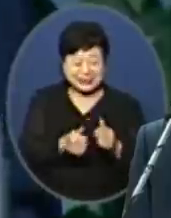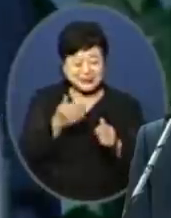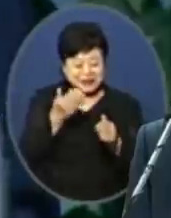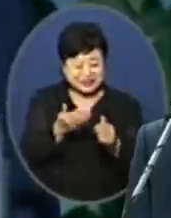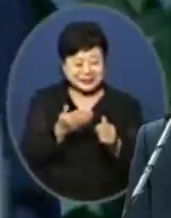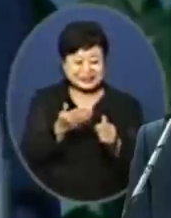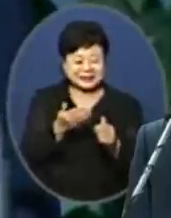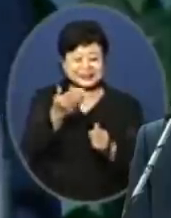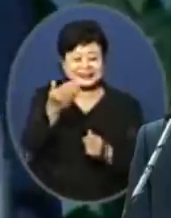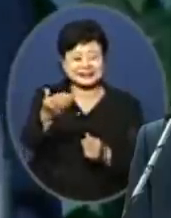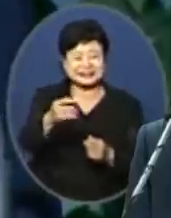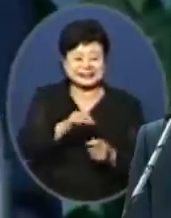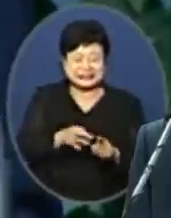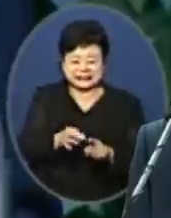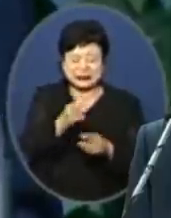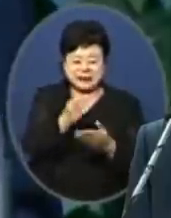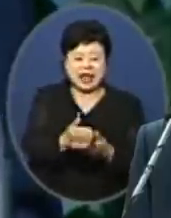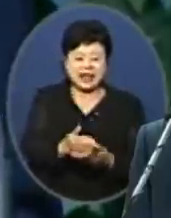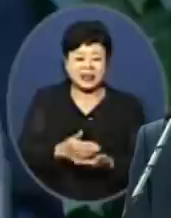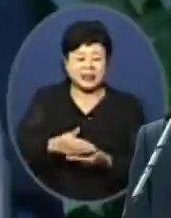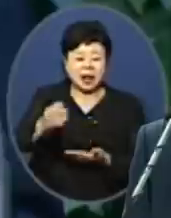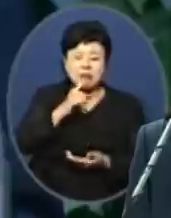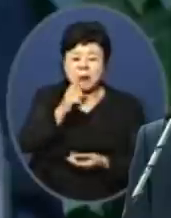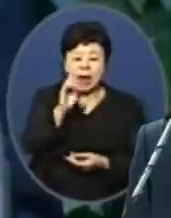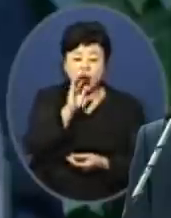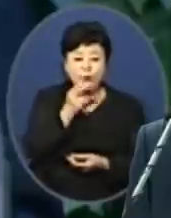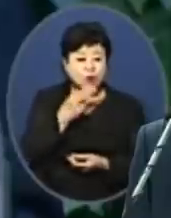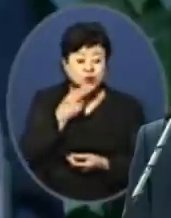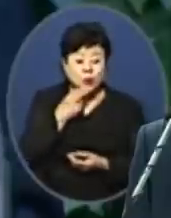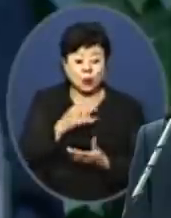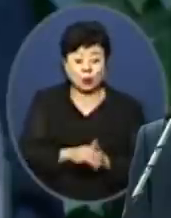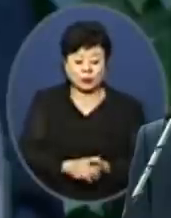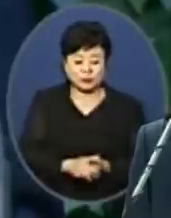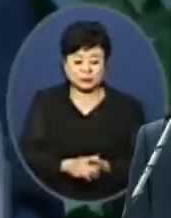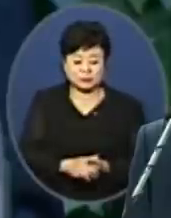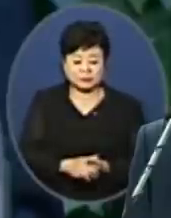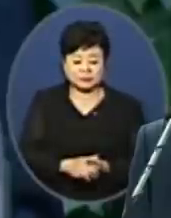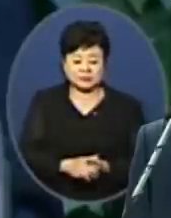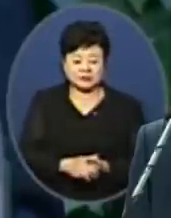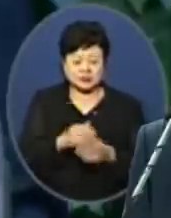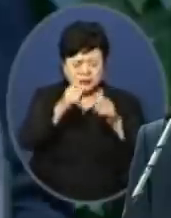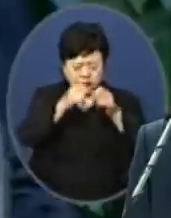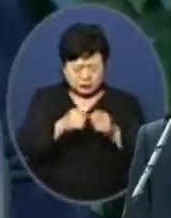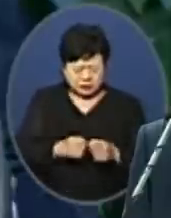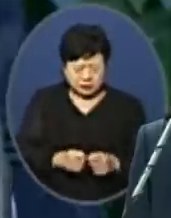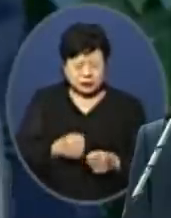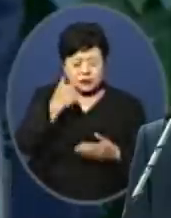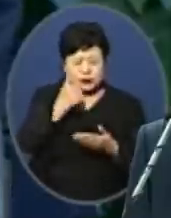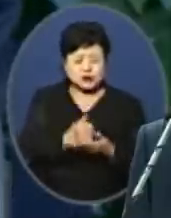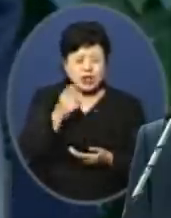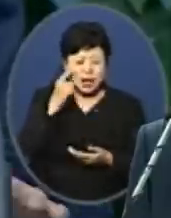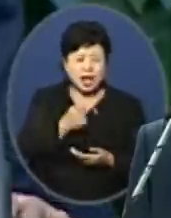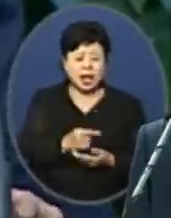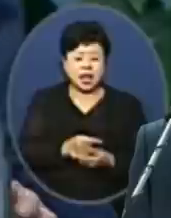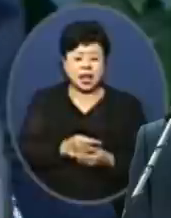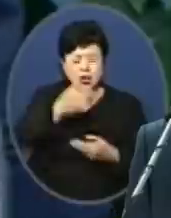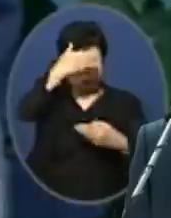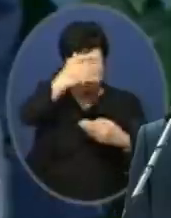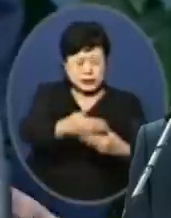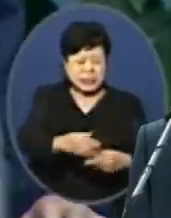하나님께서 늘 잔소리 말라 나라 그런 말 안 하시는 것입니다. 그만큼 철저히 죄악의 휘장을